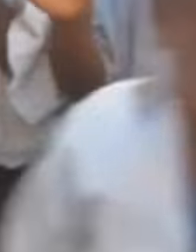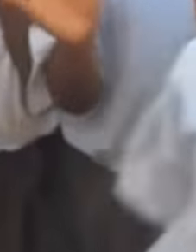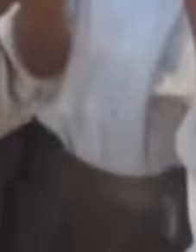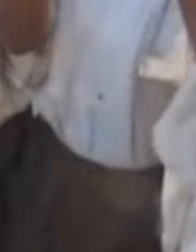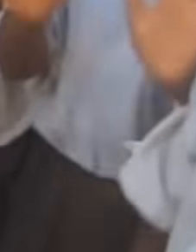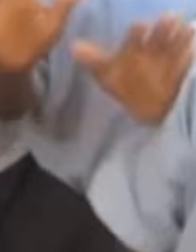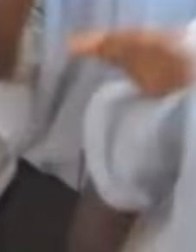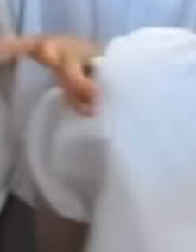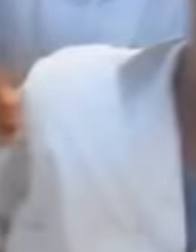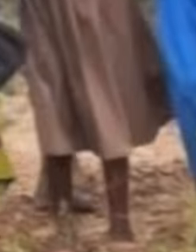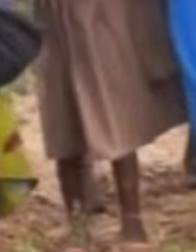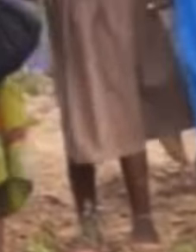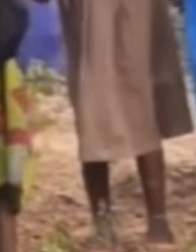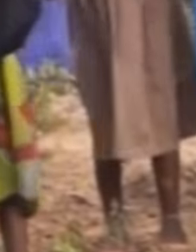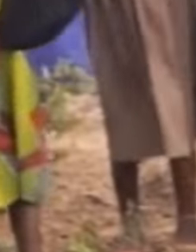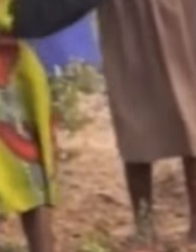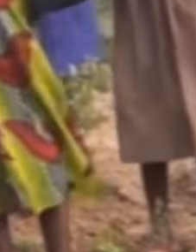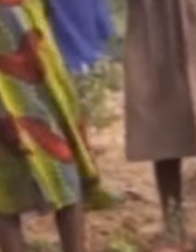목이 터져라. 유니스!